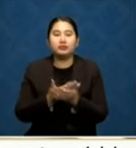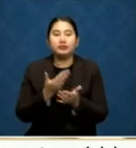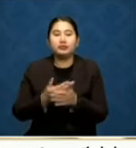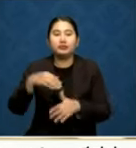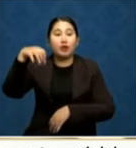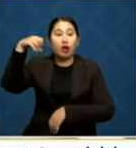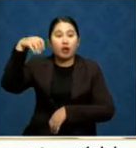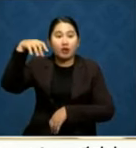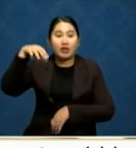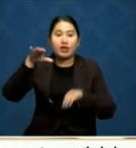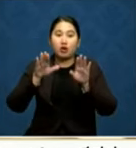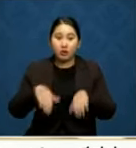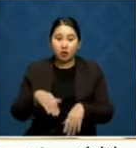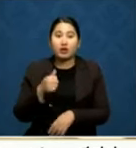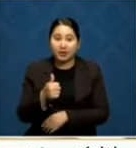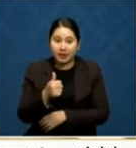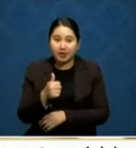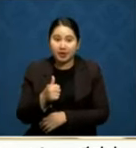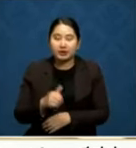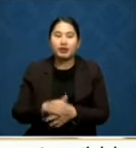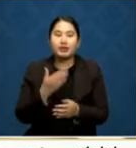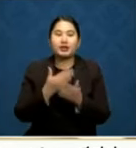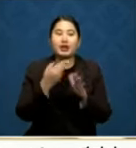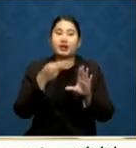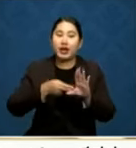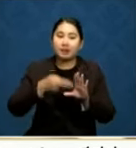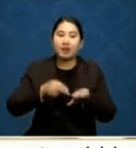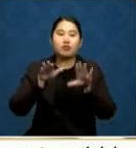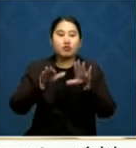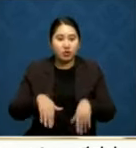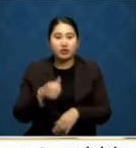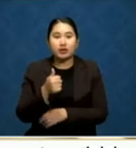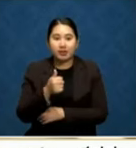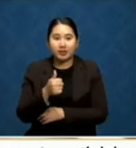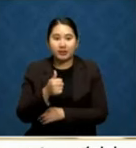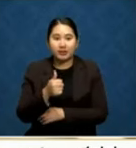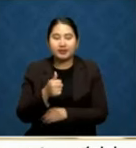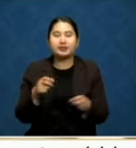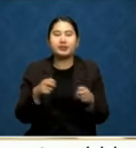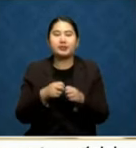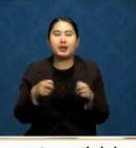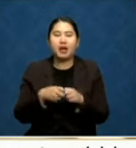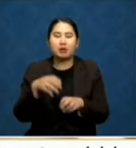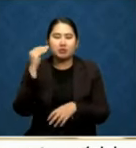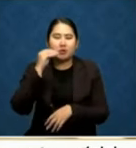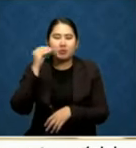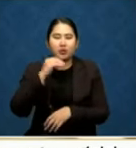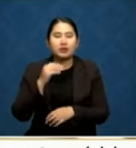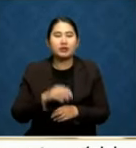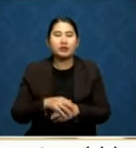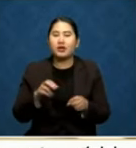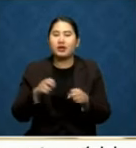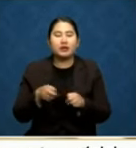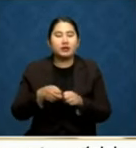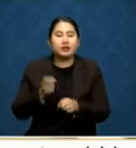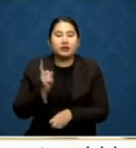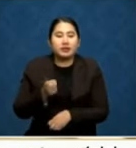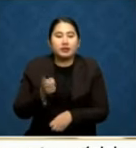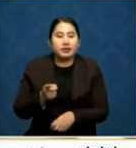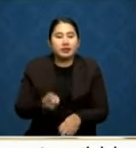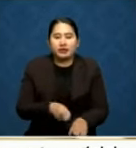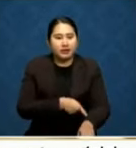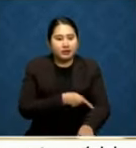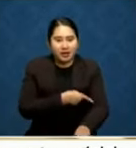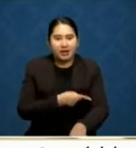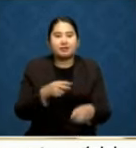ข้าไฟ ลดไดไหมข้าน้ำมันซึ่เป็ปัหาที่มีประจำทุกครัวเรื